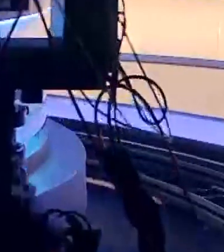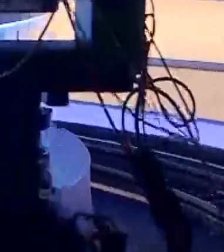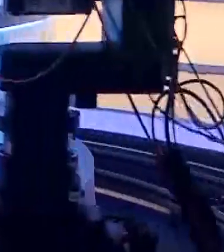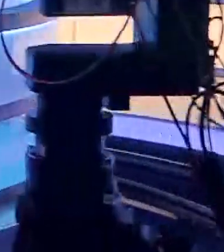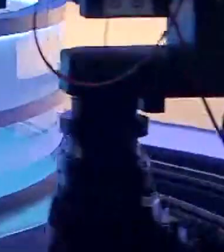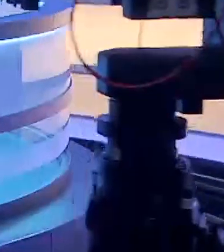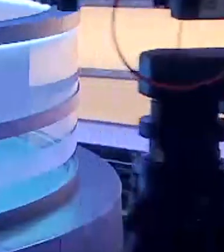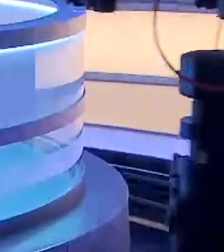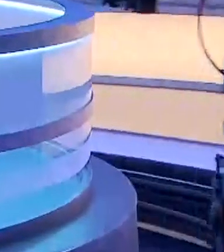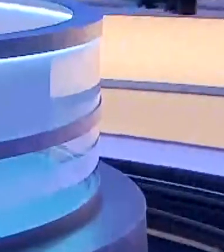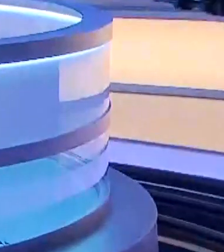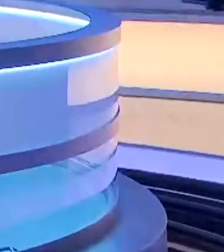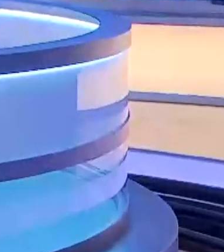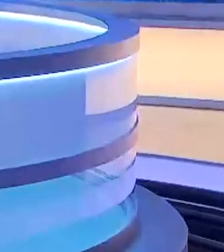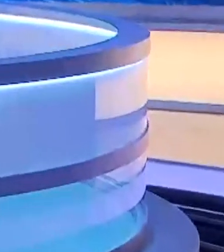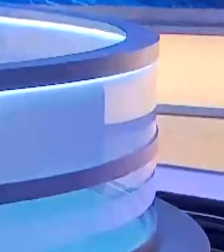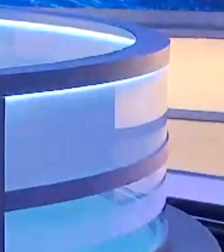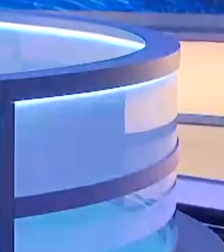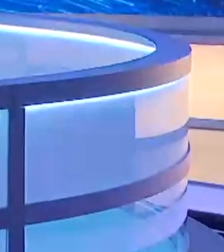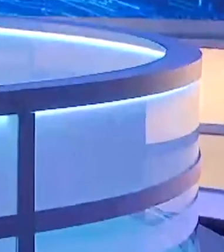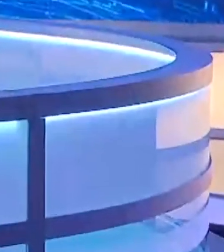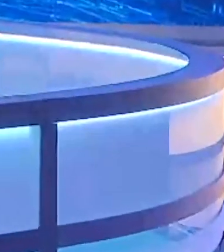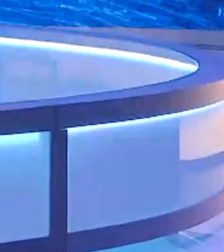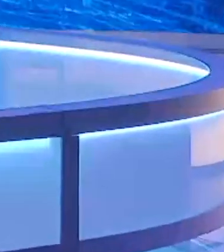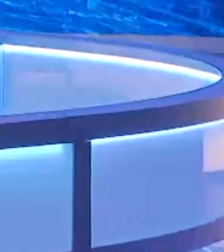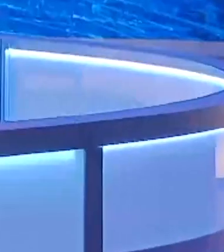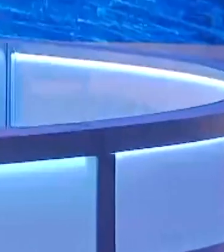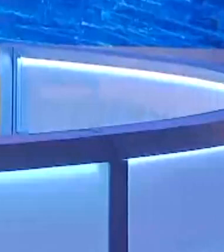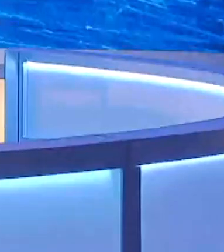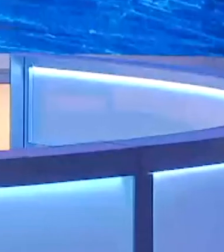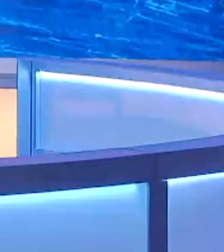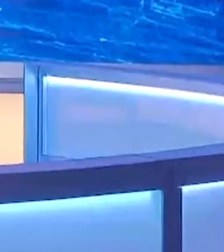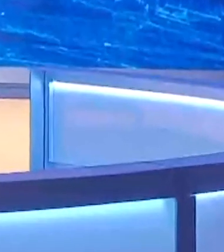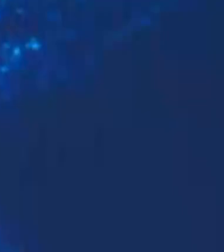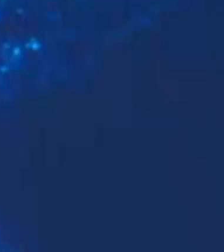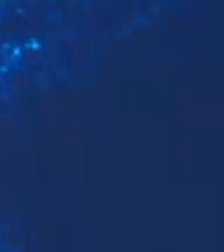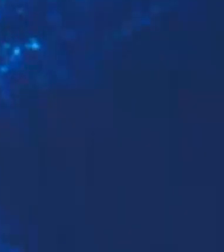Ассаламу алейкум, тікелей эфирде жаңалықтар, студияда Азамат Әбілқайыр.